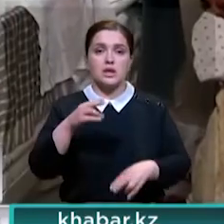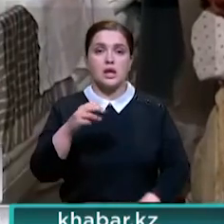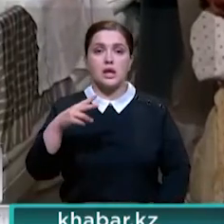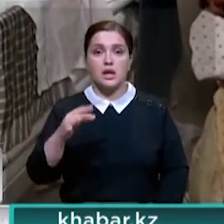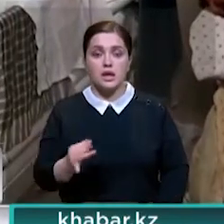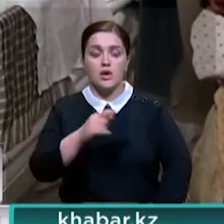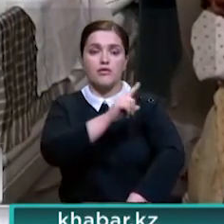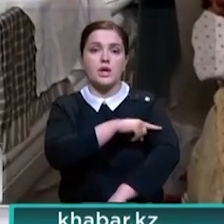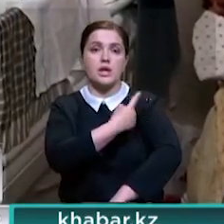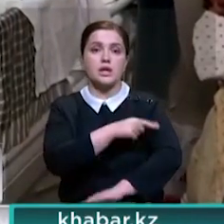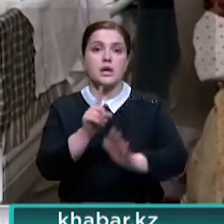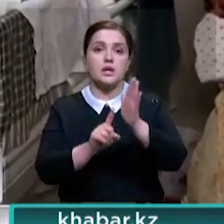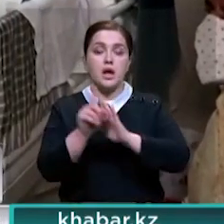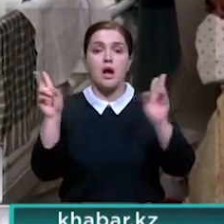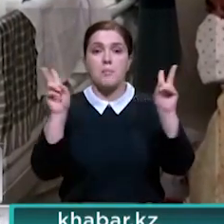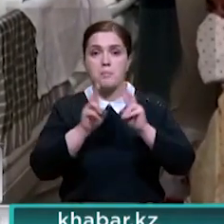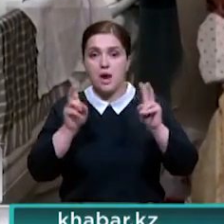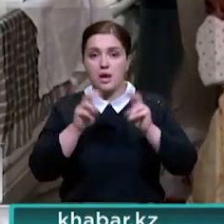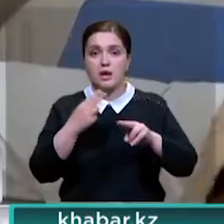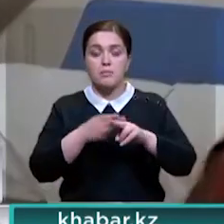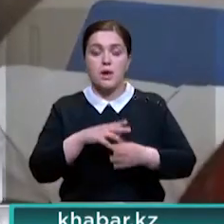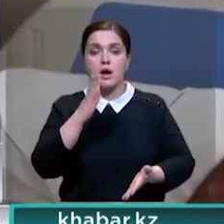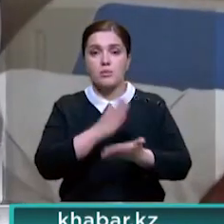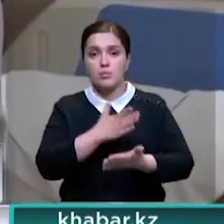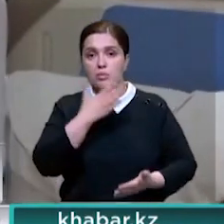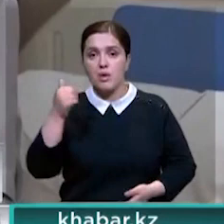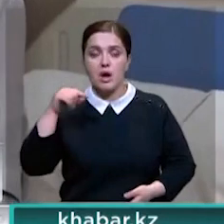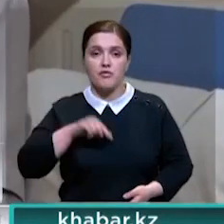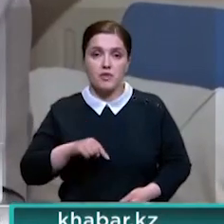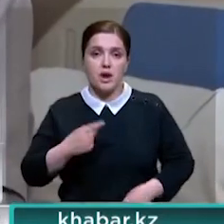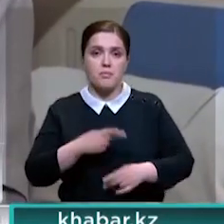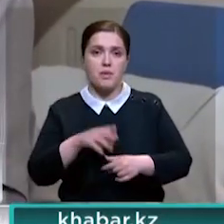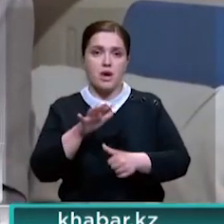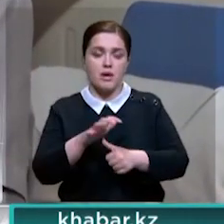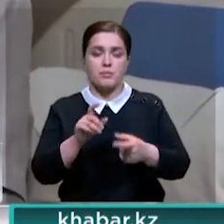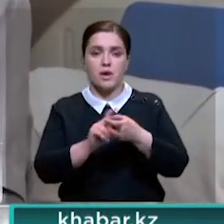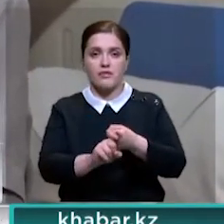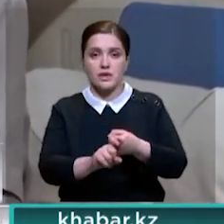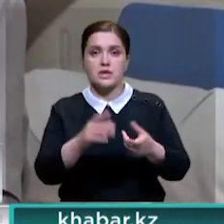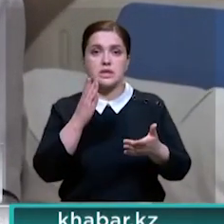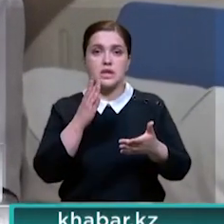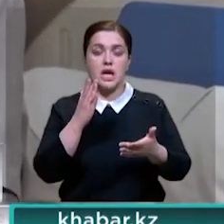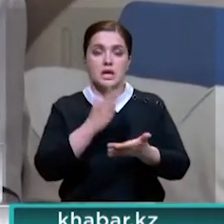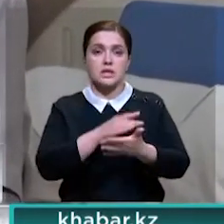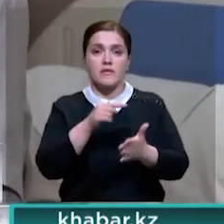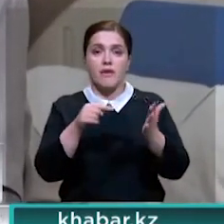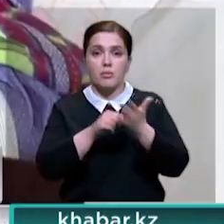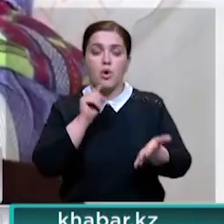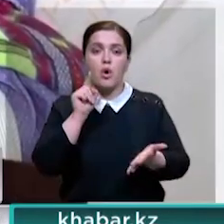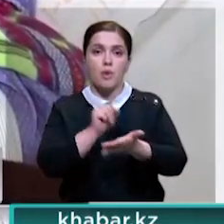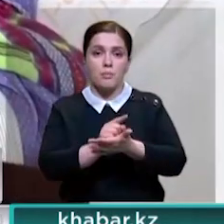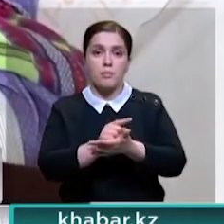клиниках же началась проверка к видных пациентов на наличие в организме паразитирующего вируса рассматривается вопрос об ibiza на